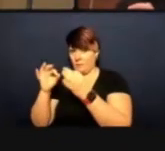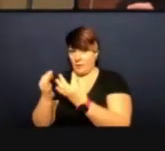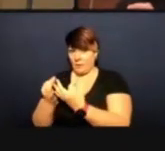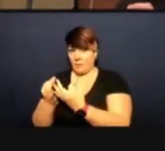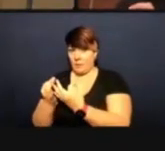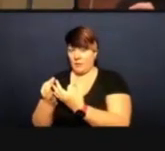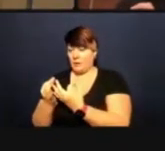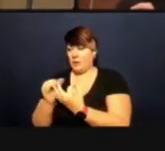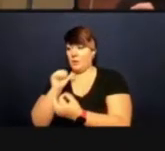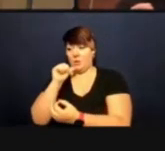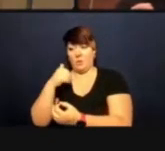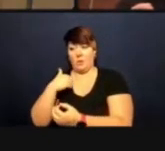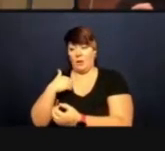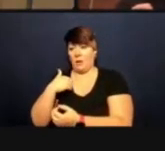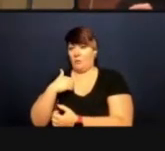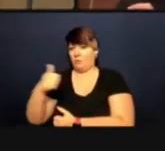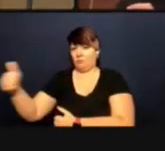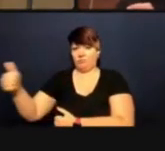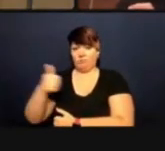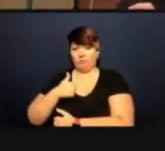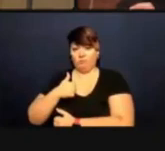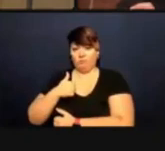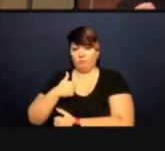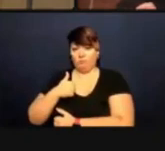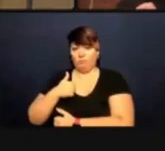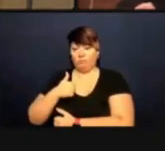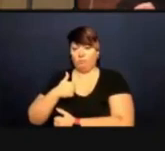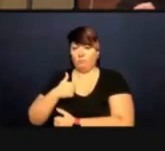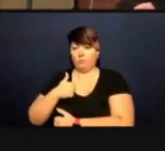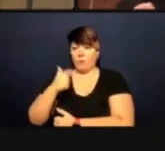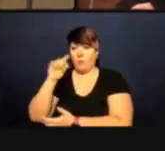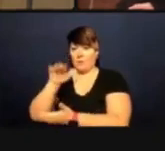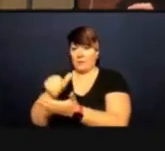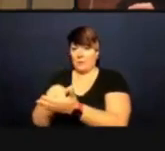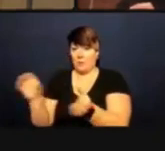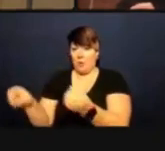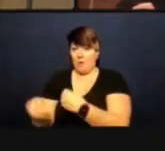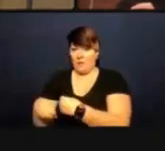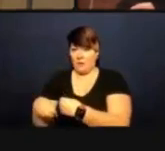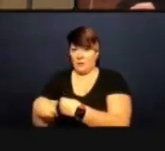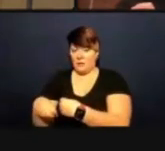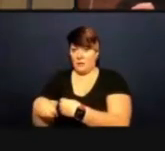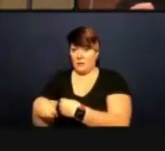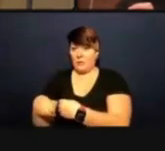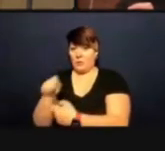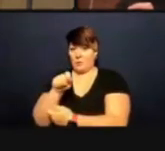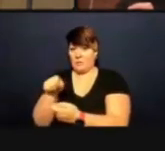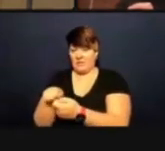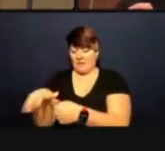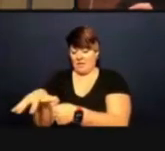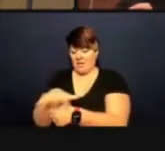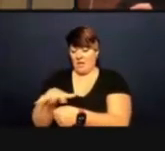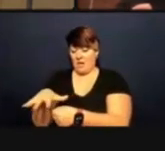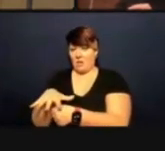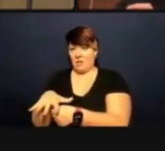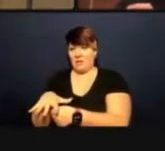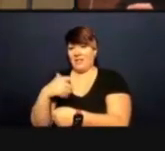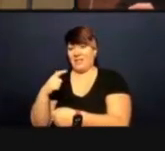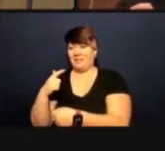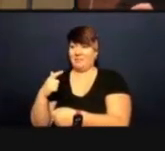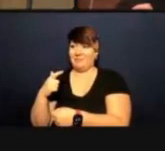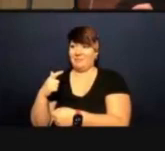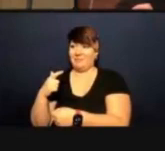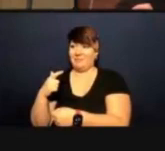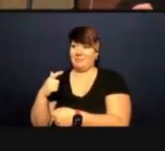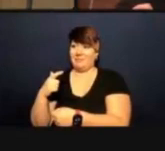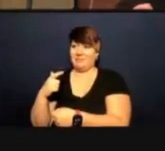tulizungumzia swala la usafiri. Tulipata ya kuwa kuna matatizo